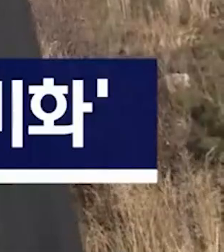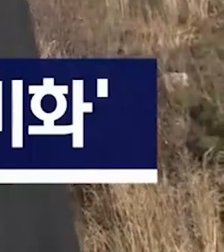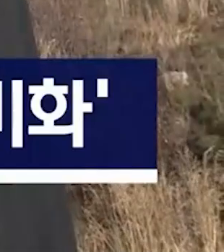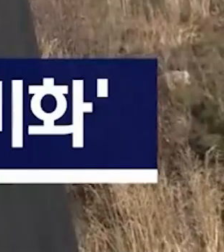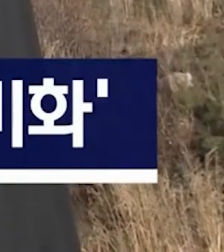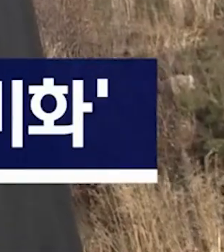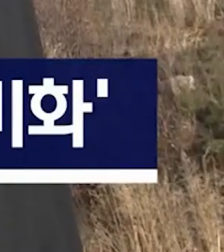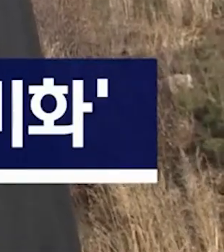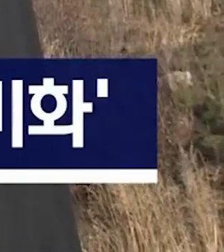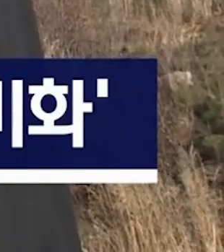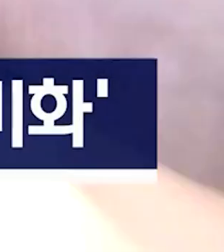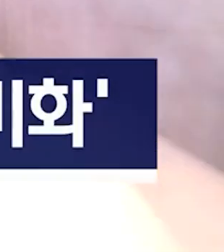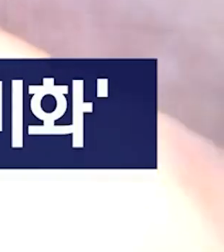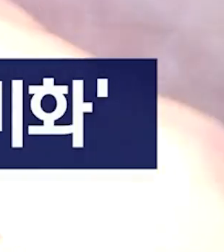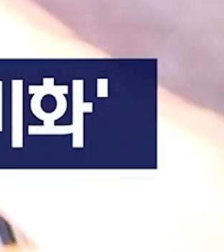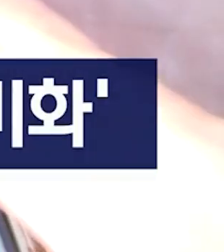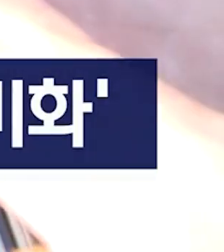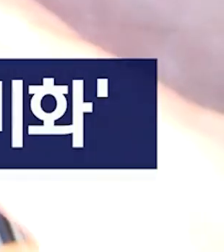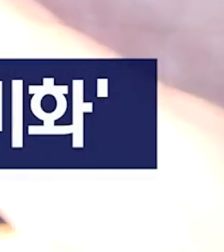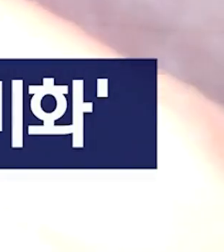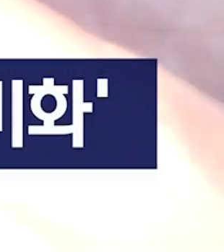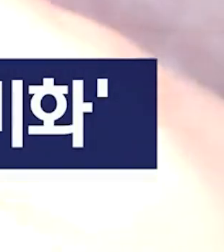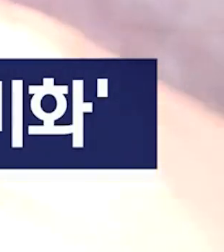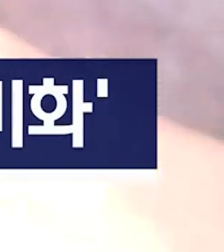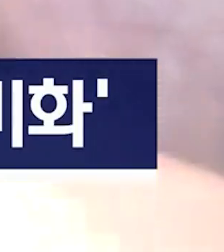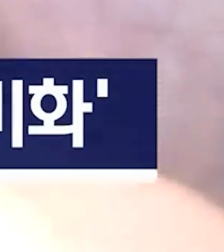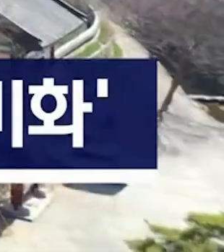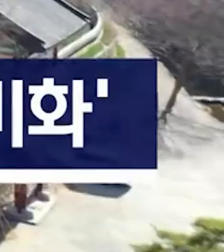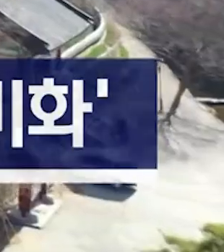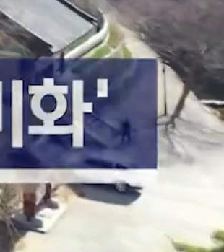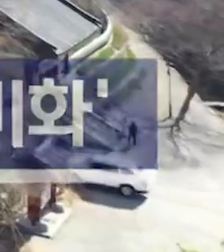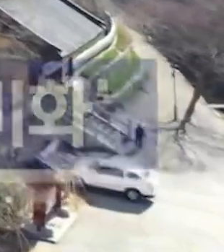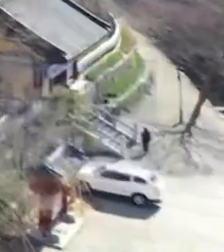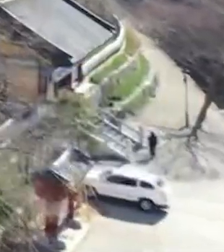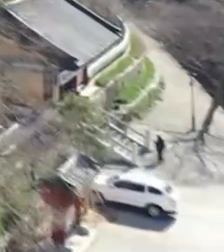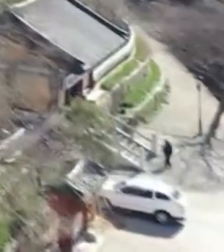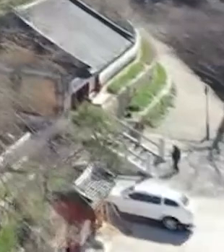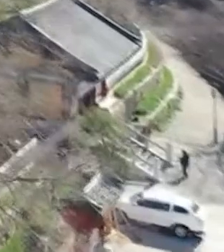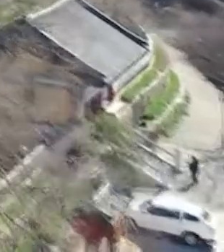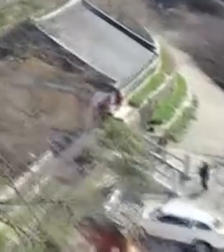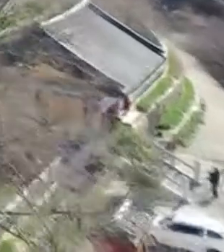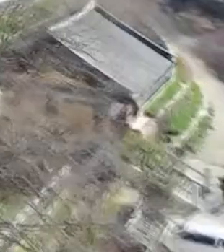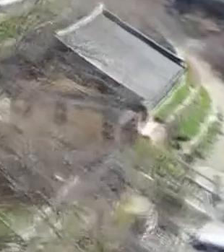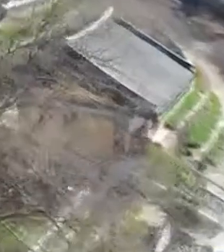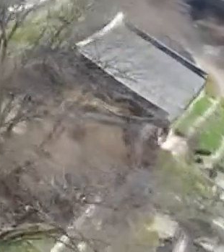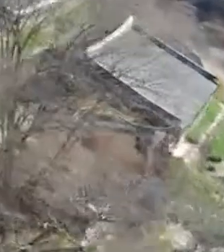비화하고 있습니다 전라남도가 중재 나섰지만 마찰은 격파될 것으로 우려됩니다